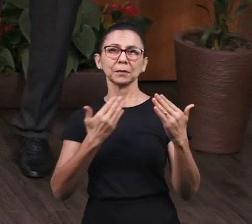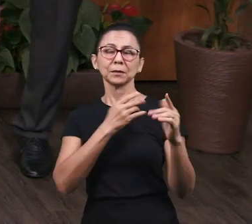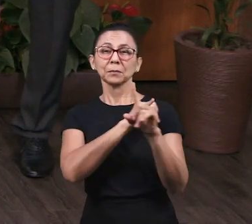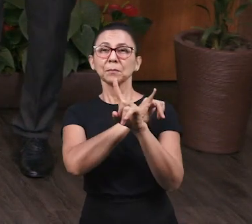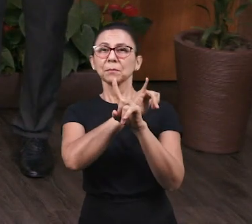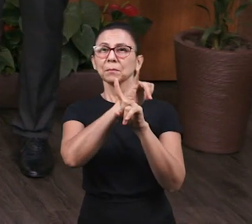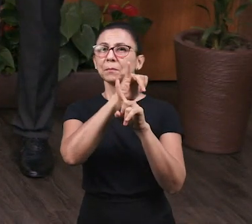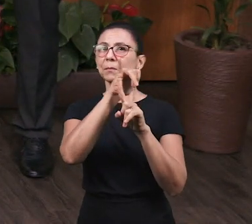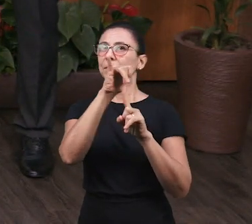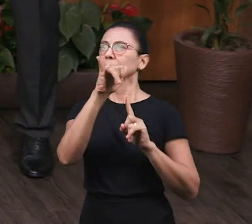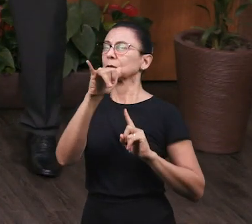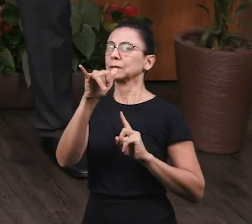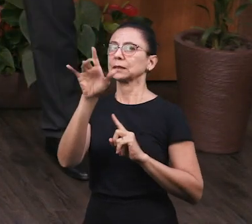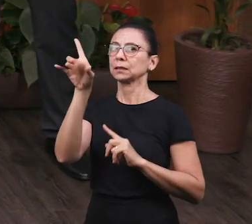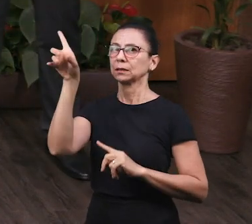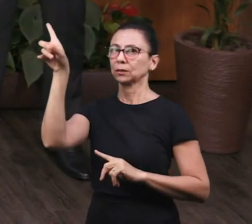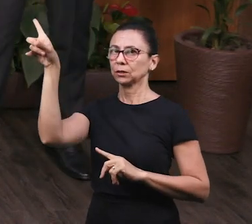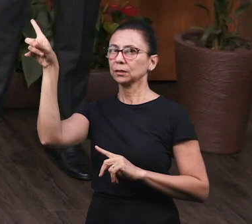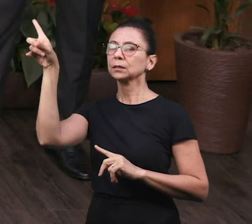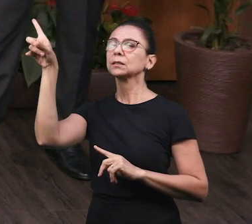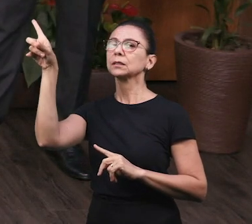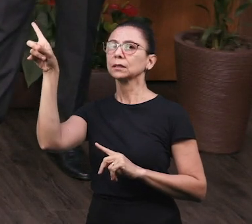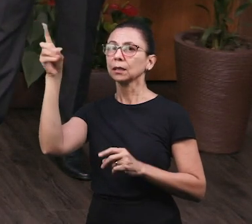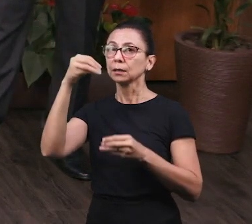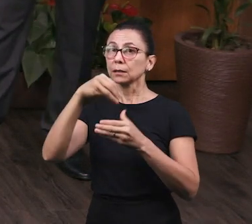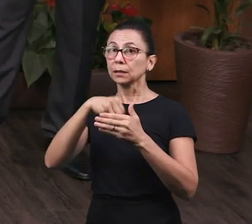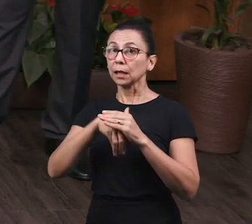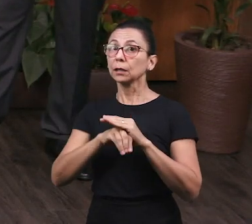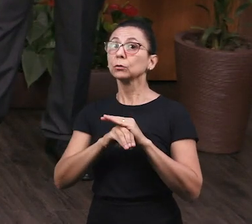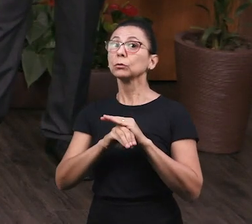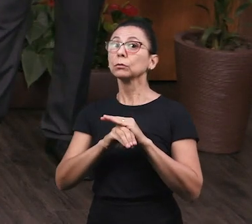prophétiquement, apportent des aspects prophétiques